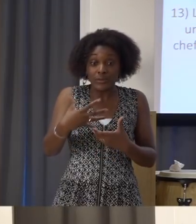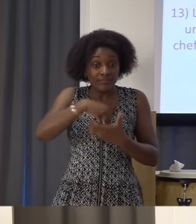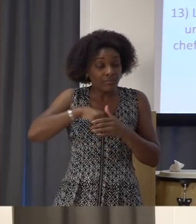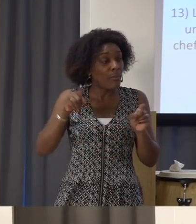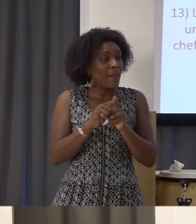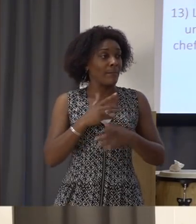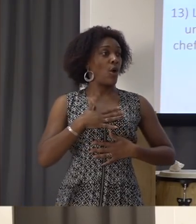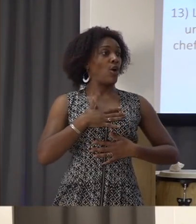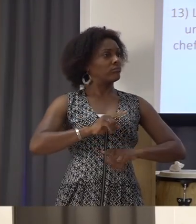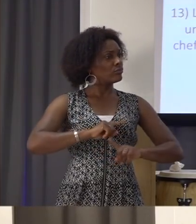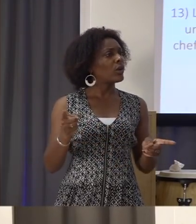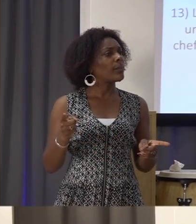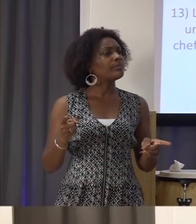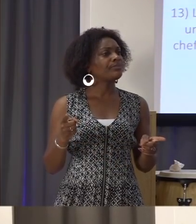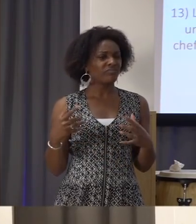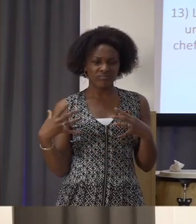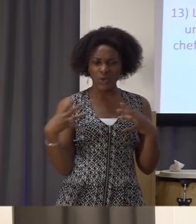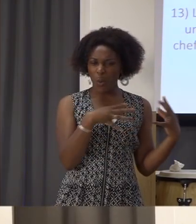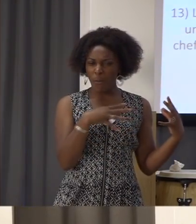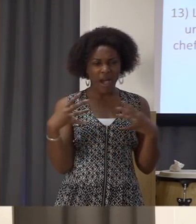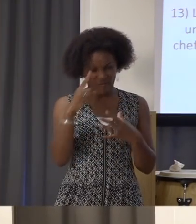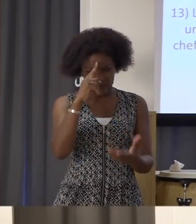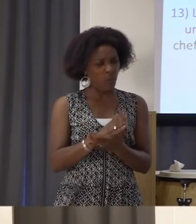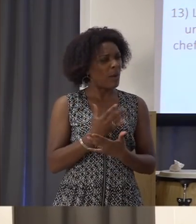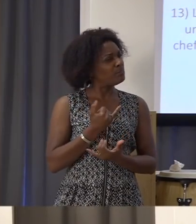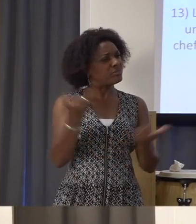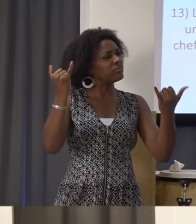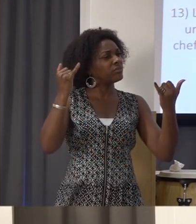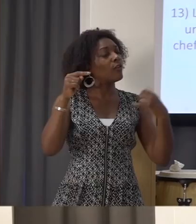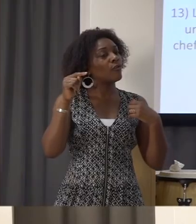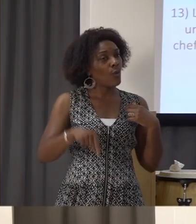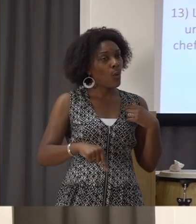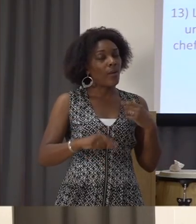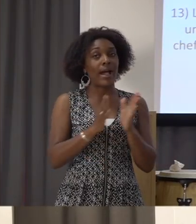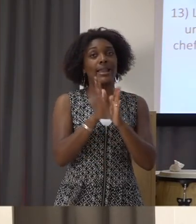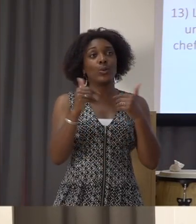d'avoir. Exercer sa foi. Alléluia.